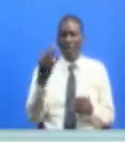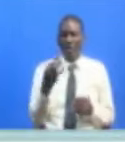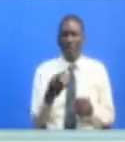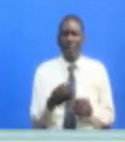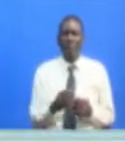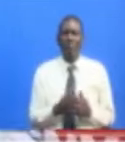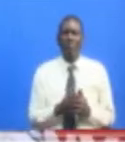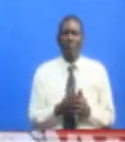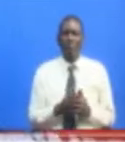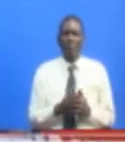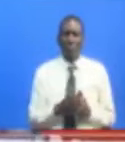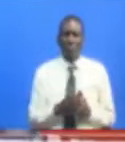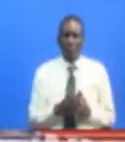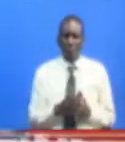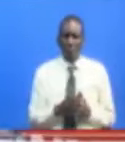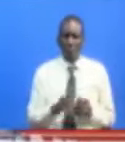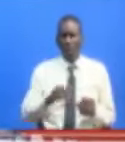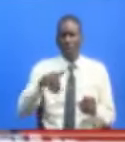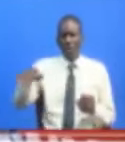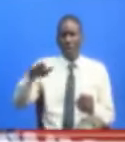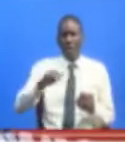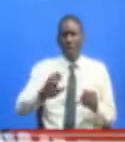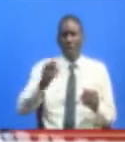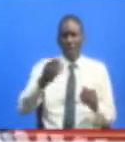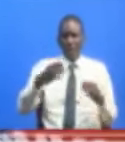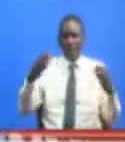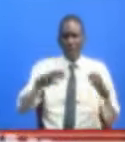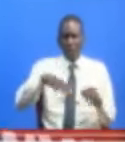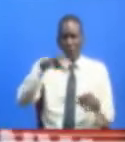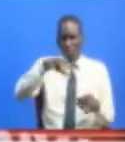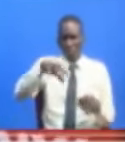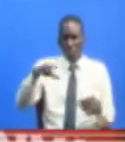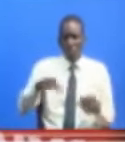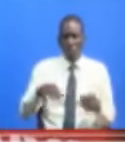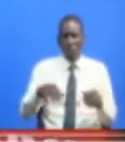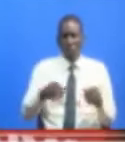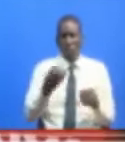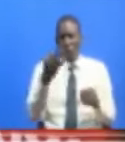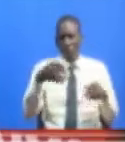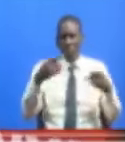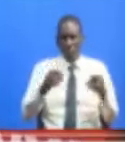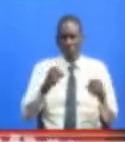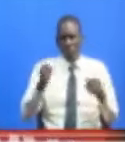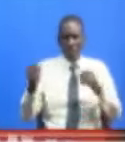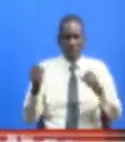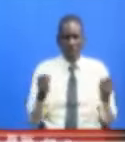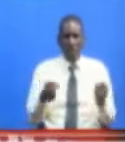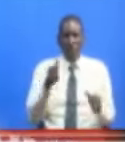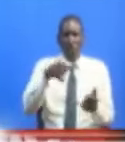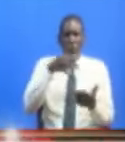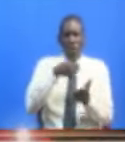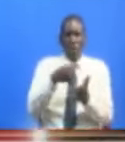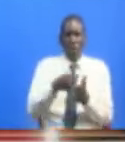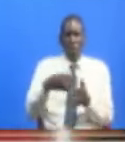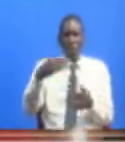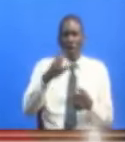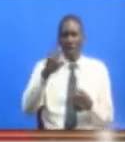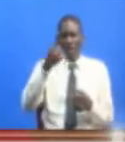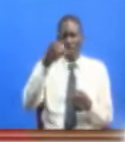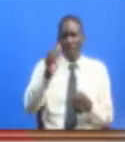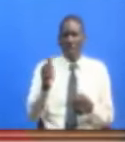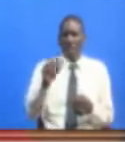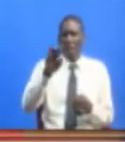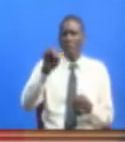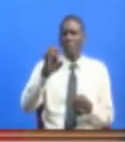watatu mtawalia. Kwingineko, timu ya taifa ya mpira wa kikapu ya wachezaji watatu kila upande na wajumuisha Hilda Indasi